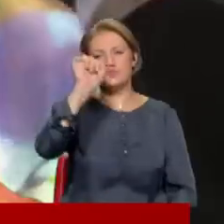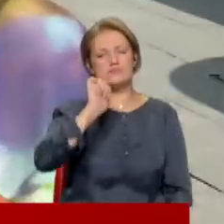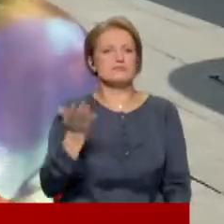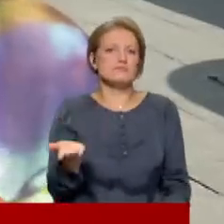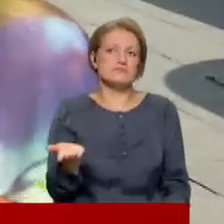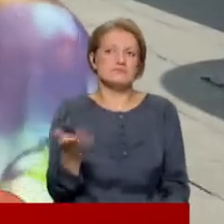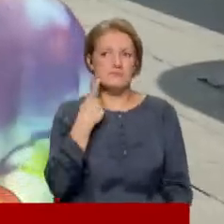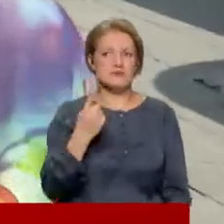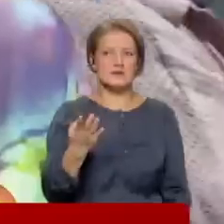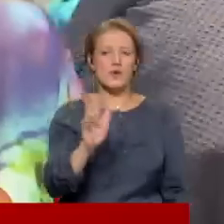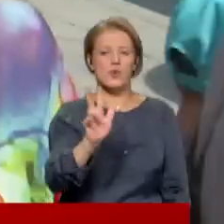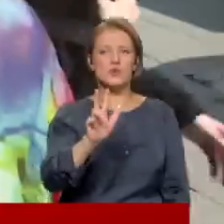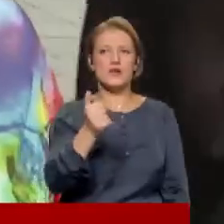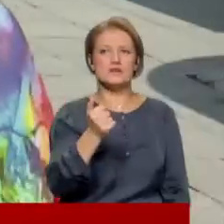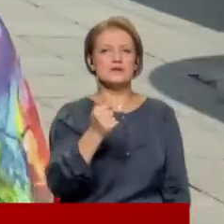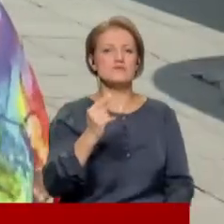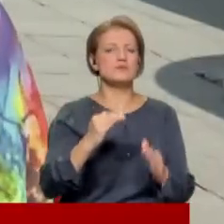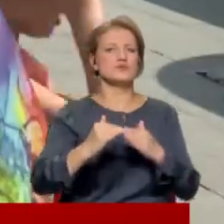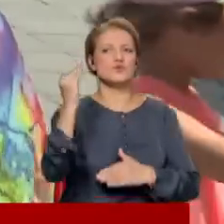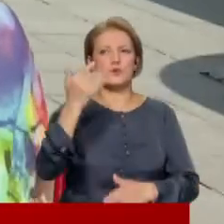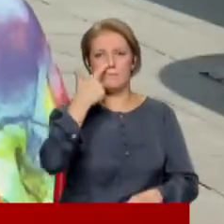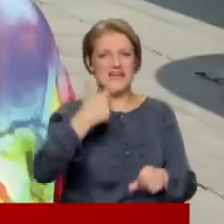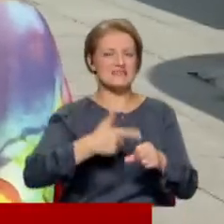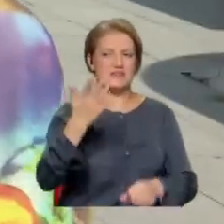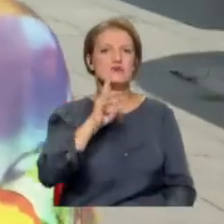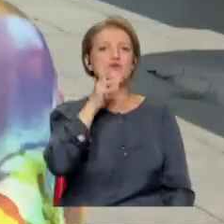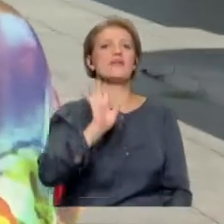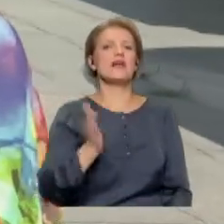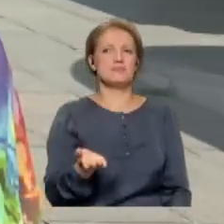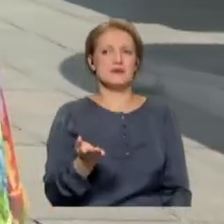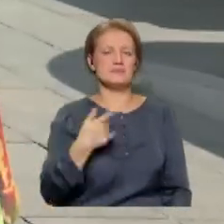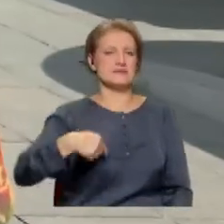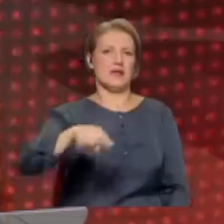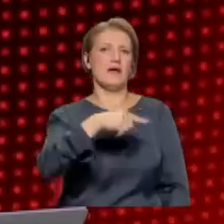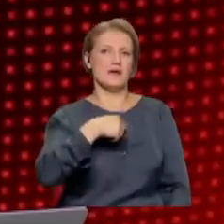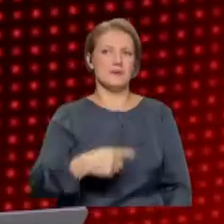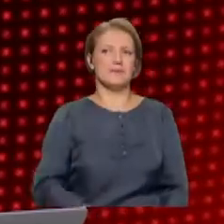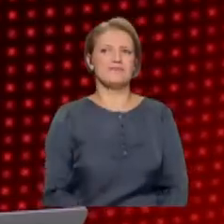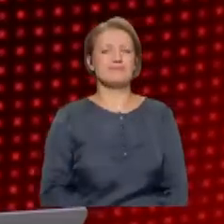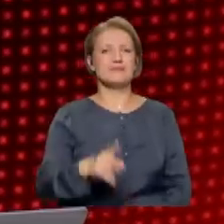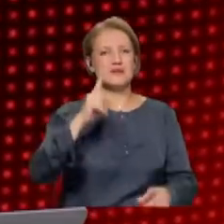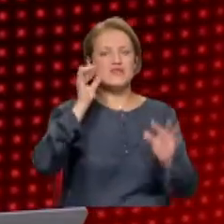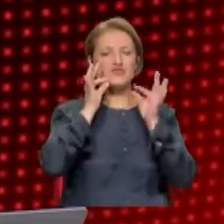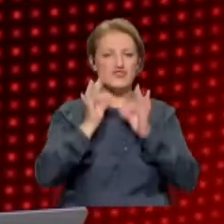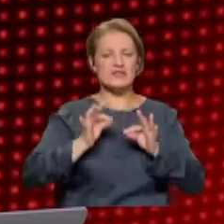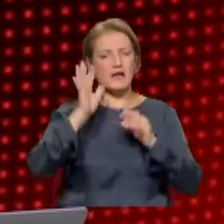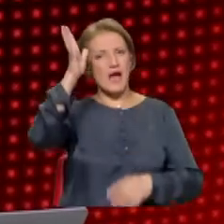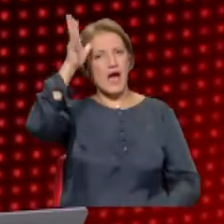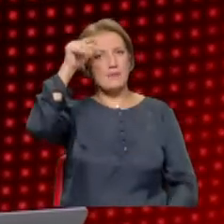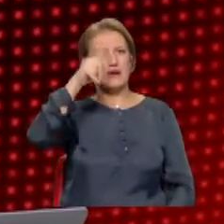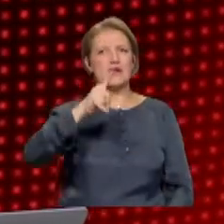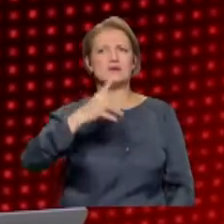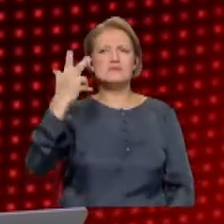herhalde. Baksana 36'yı geçti benzin. Yazık, günah değil mi bize? Çin ve Amerika Birleşik